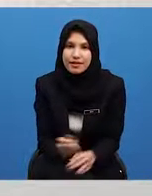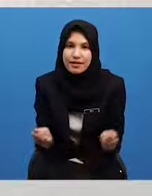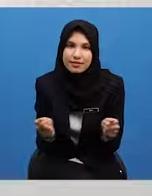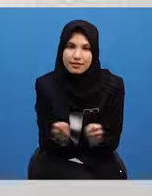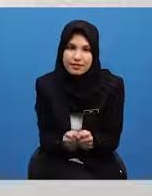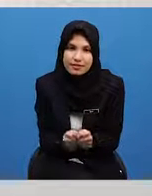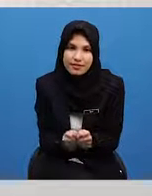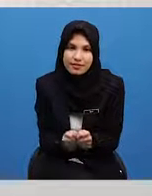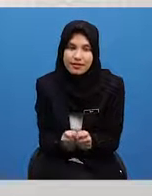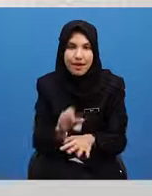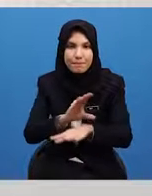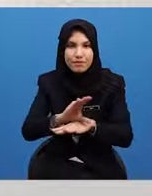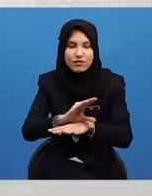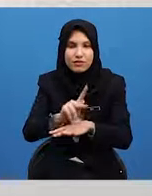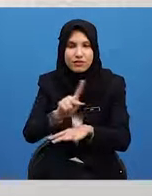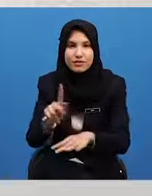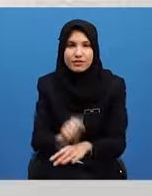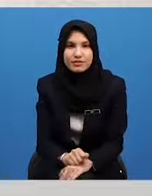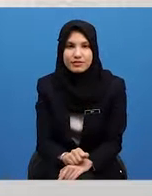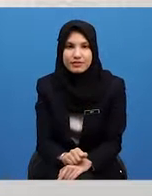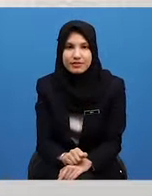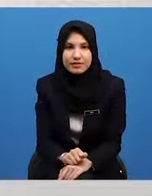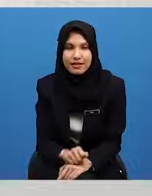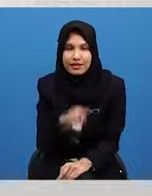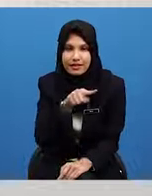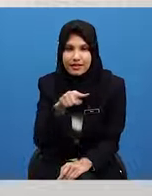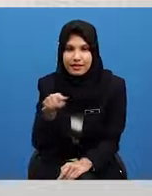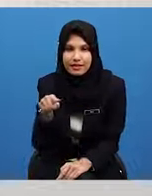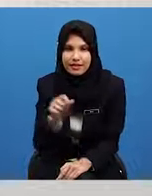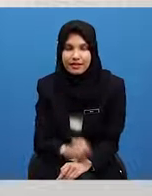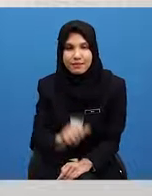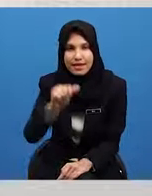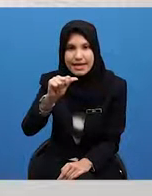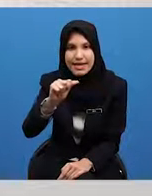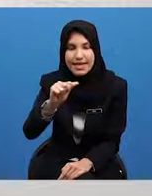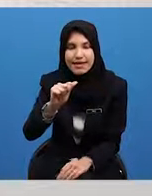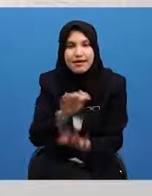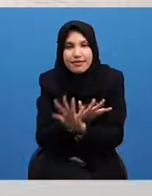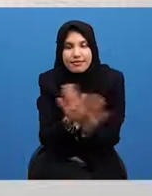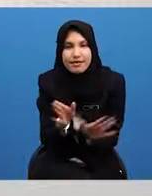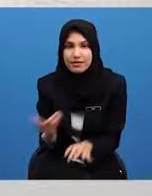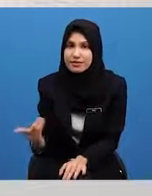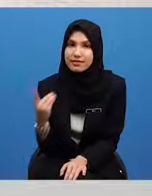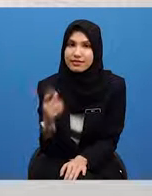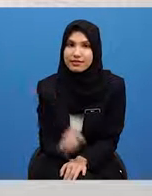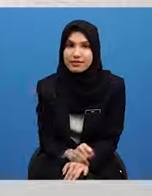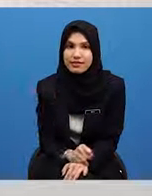dengan menggunakan apakahnya jawapannya? A. Tiada